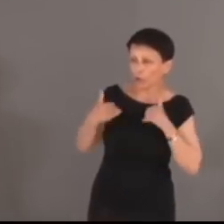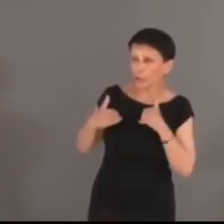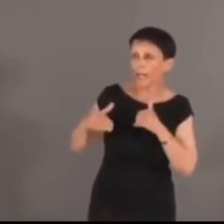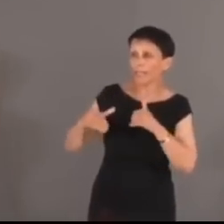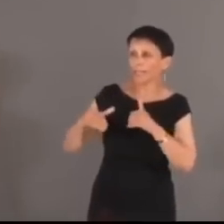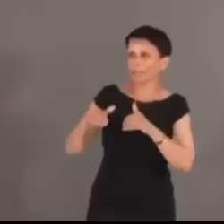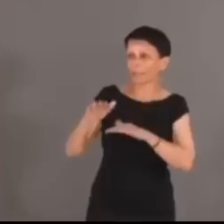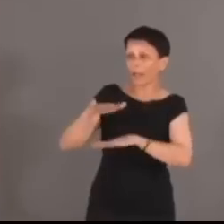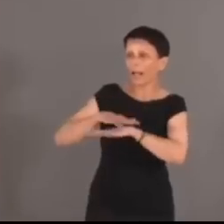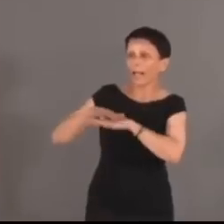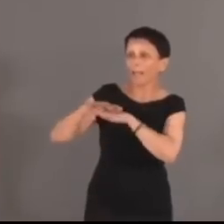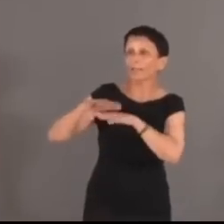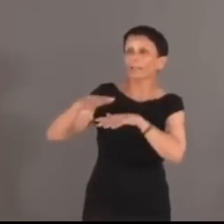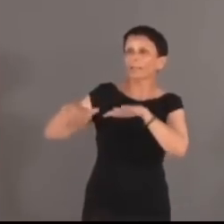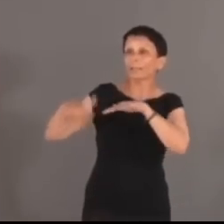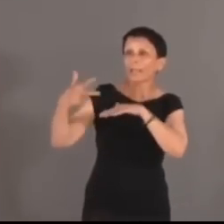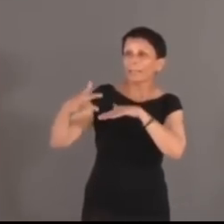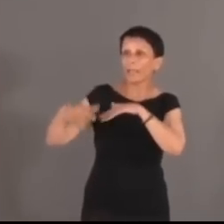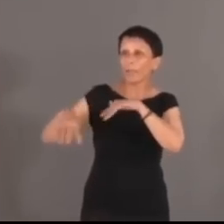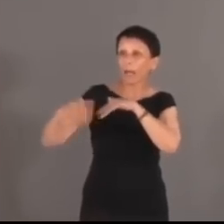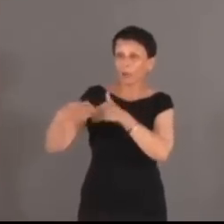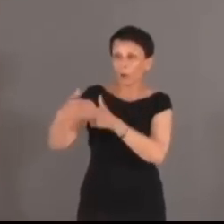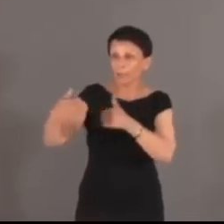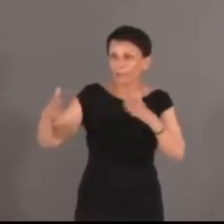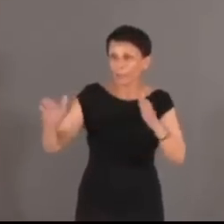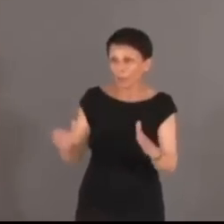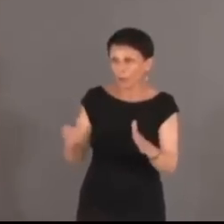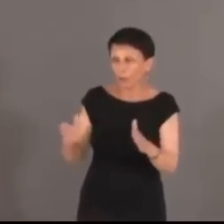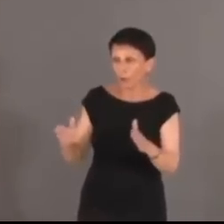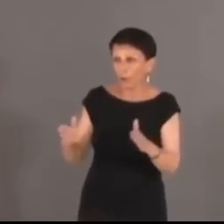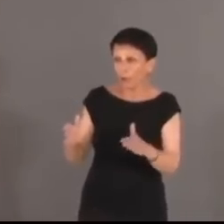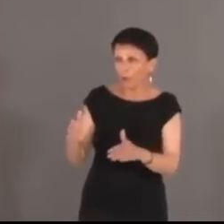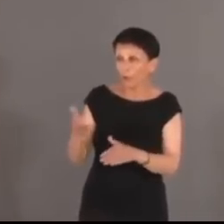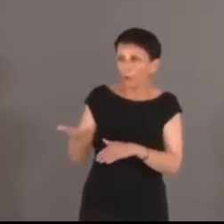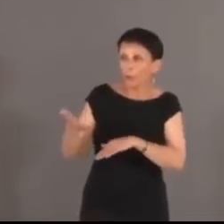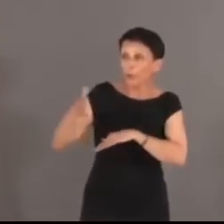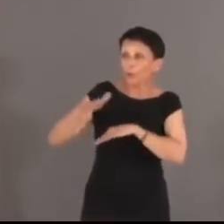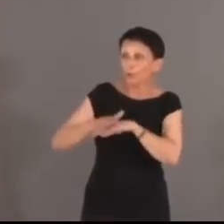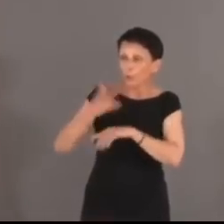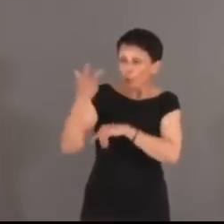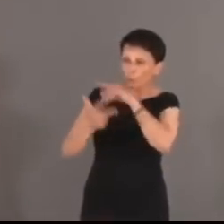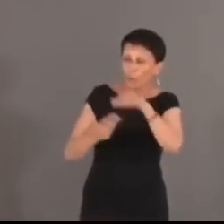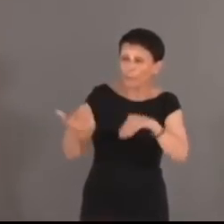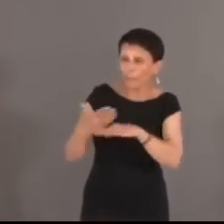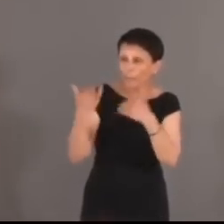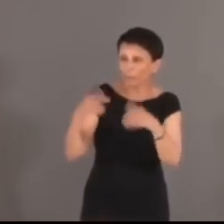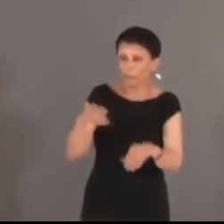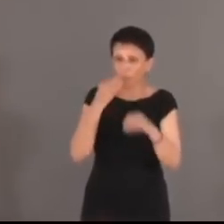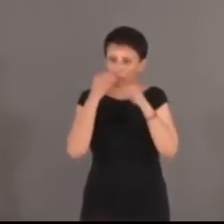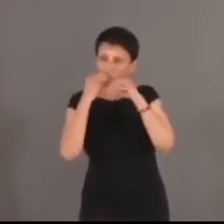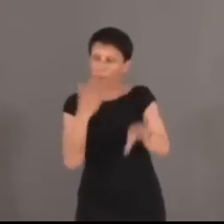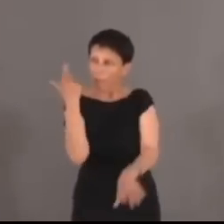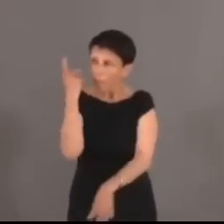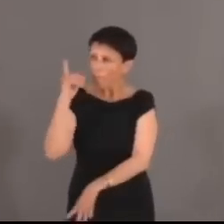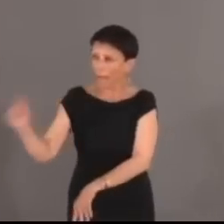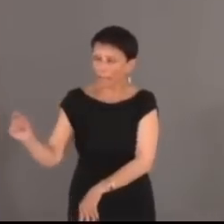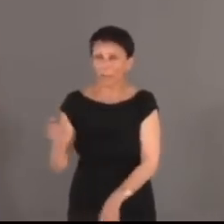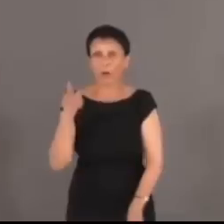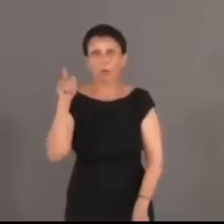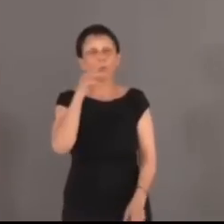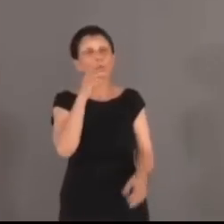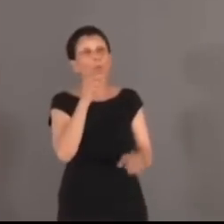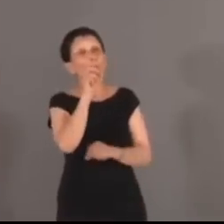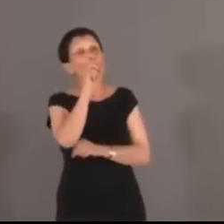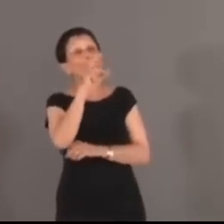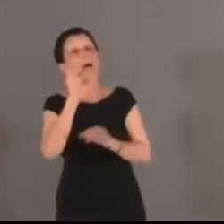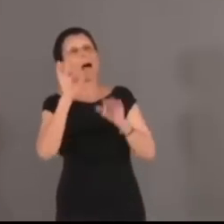et 14e arrondissements, adjoint de M. Ozépian. On ne vous a plus vu au bout de 3 ans de mandat. Donc quand vous dénoncez l'abandon